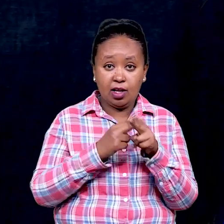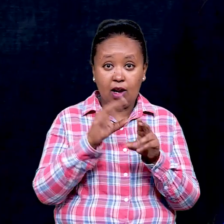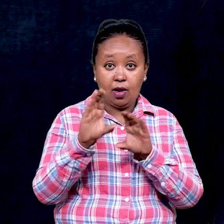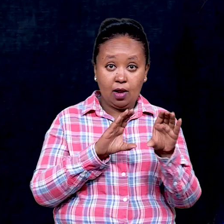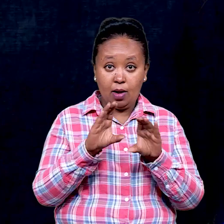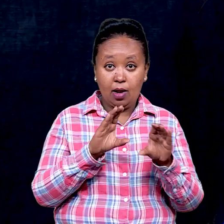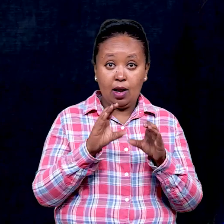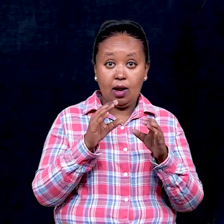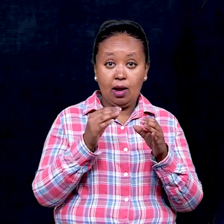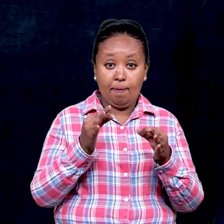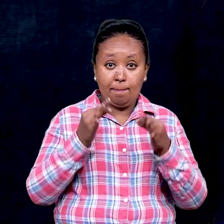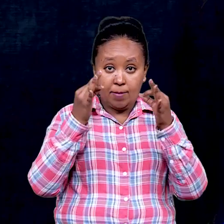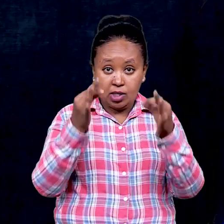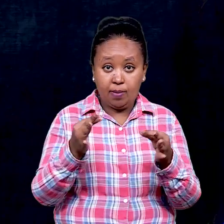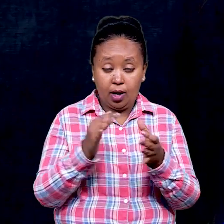ለማንጸባረቅ ያክል